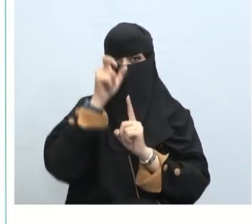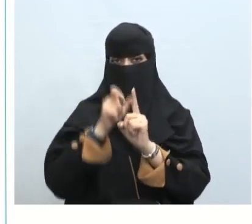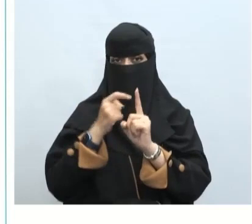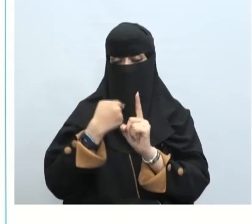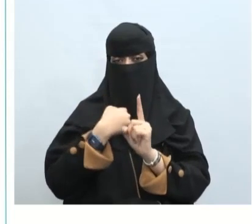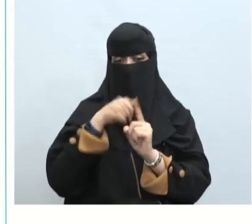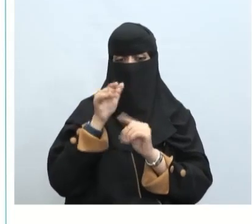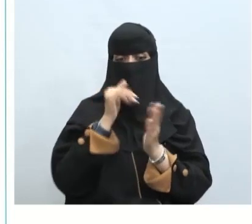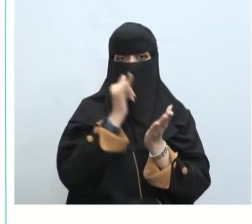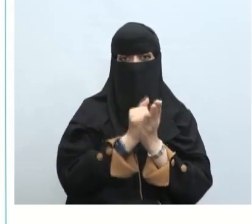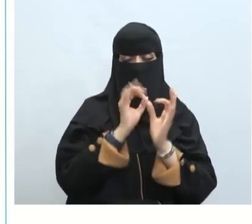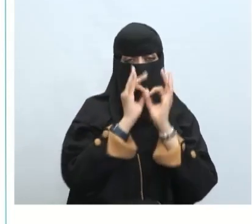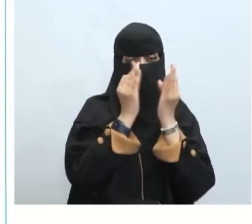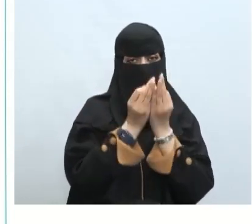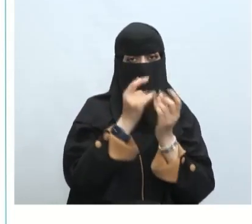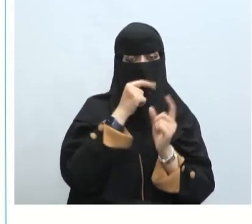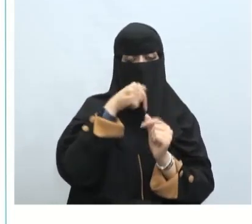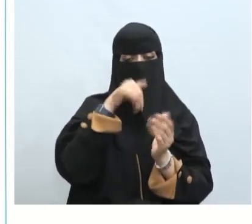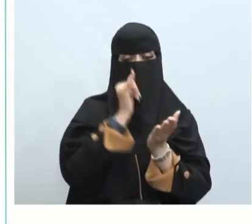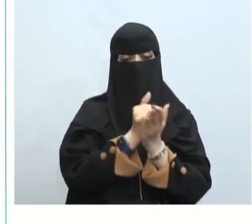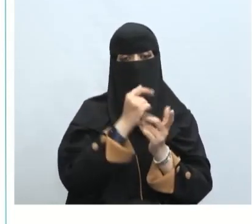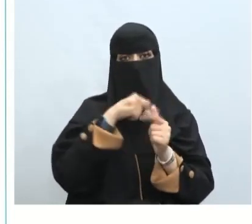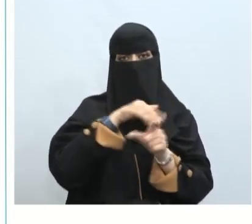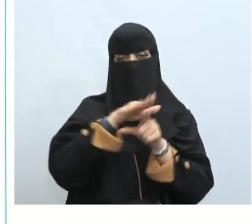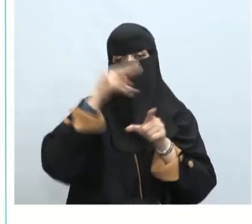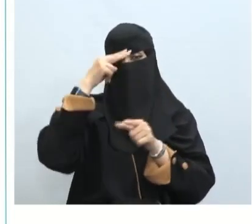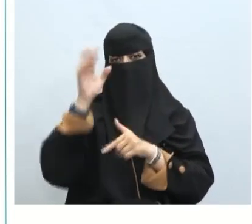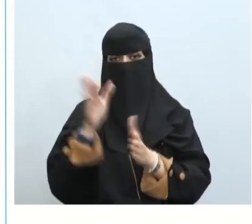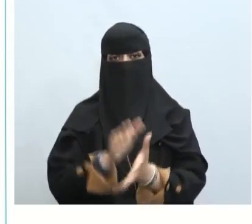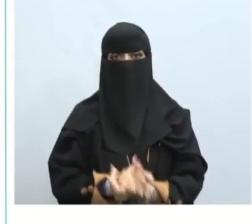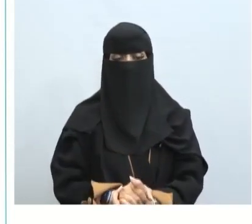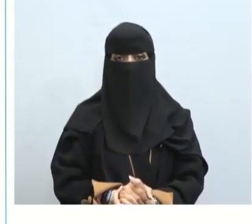ذاتيه مسؤوليه اجتماعيه ومسؤوليه وطنيه